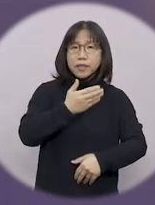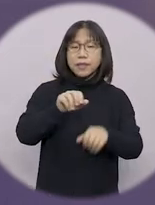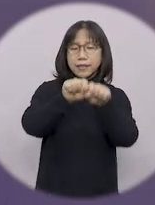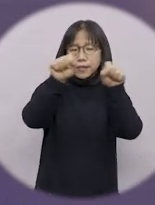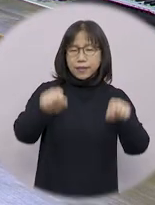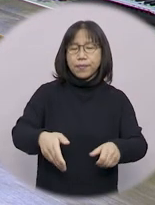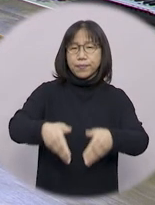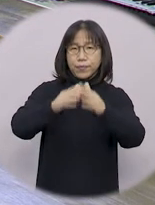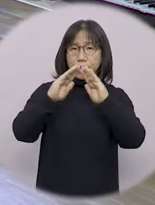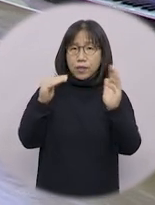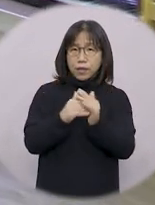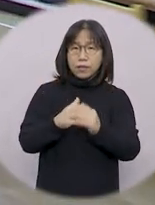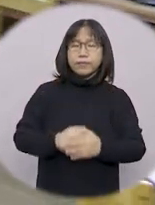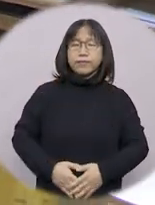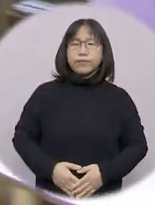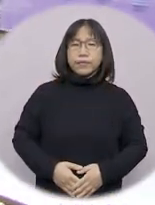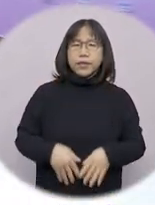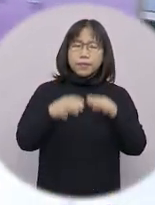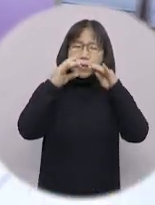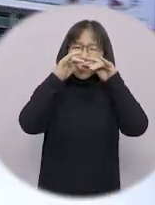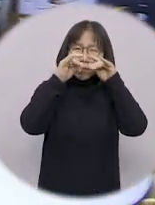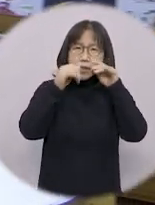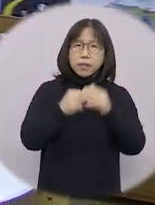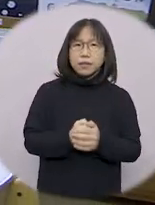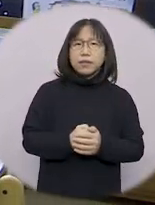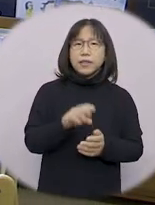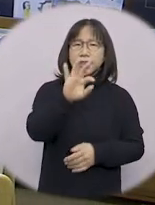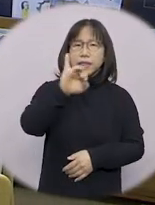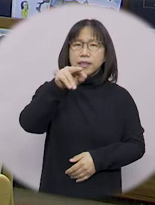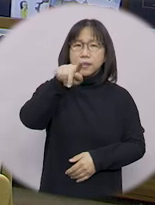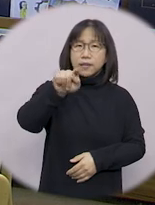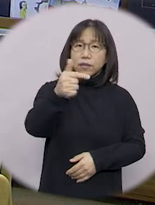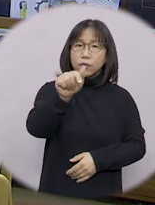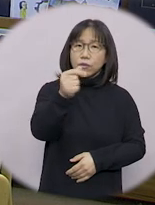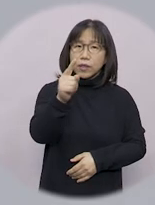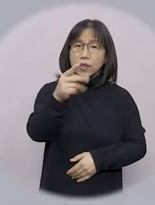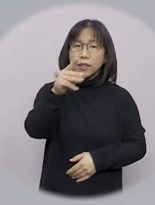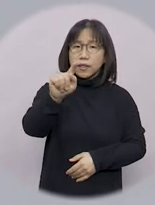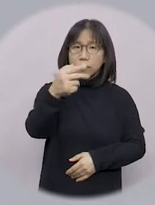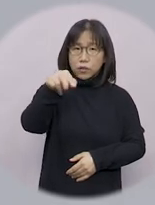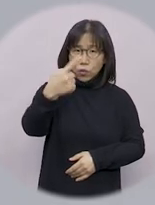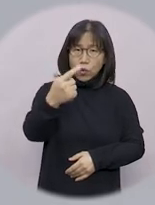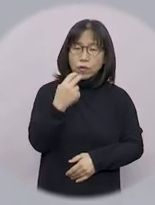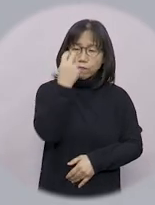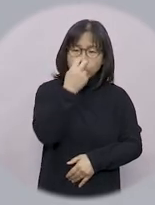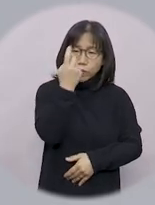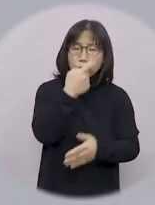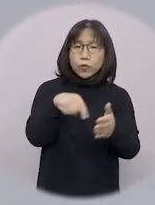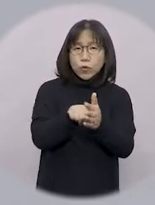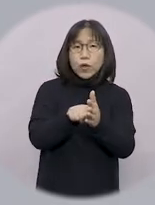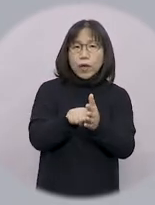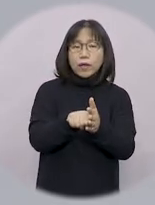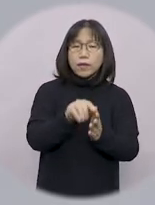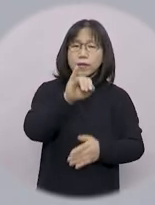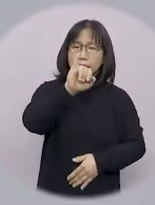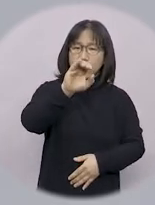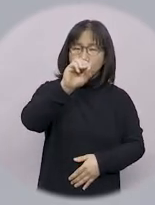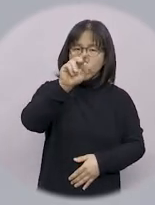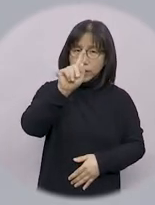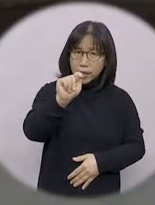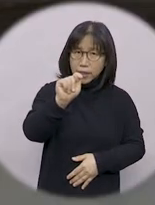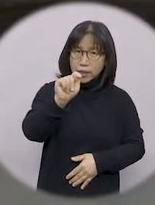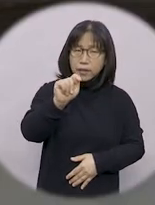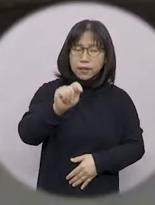싶네 미세먼지 이산화탄소 등을 실시간으로 측정의 확인할 수 있는 통합 모니터링 시스템 iot